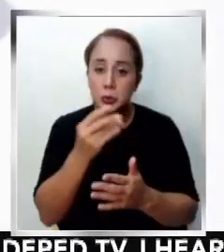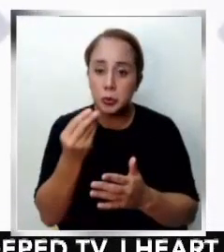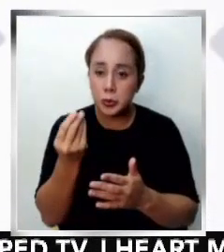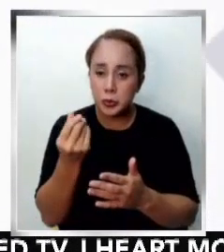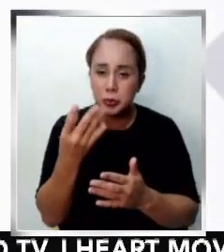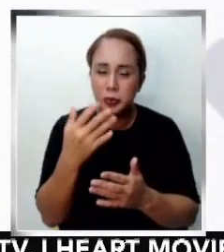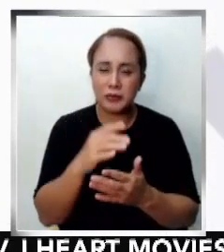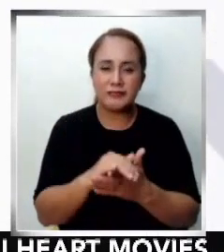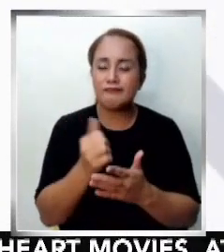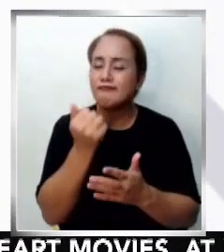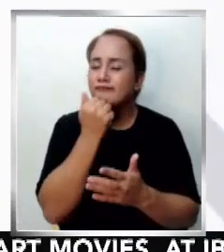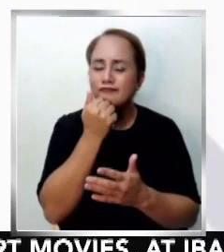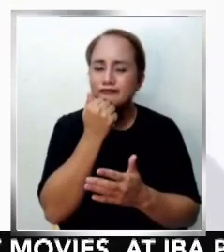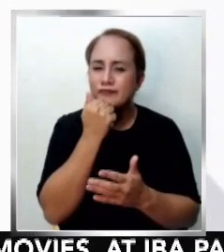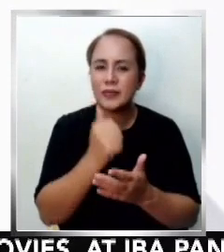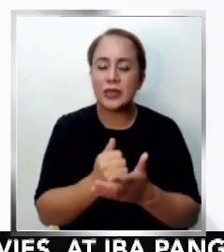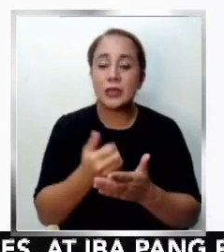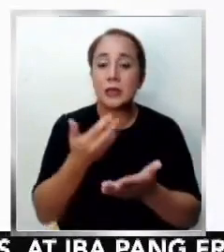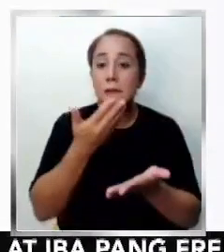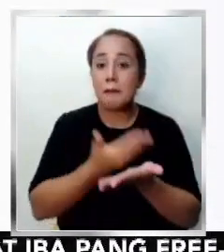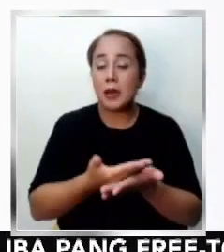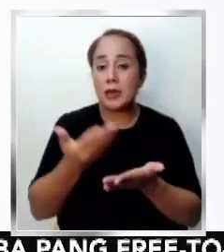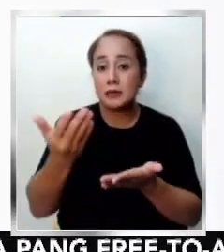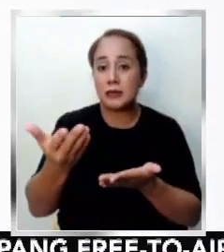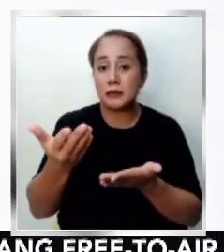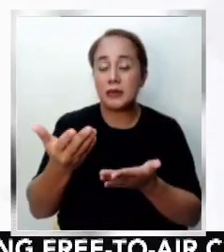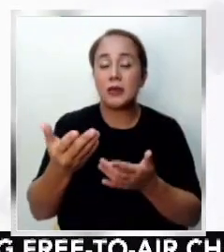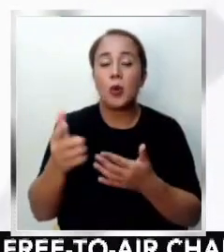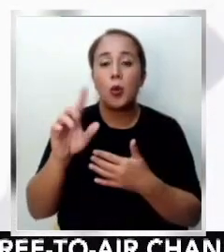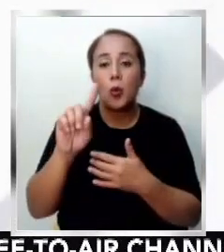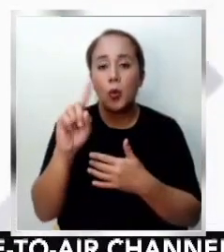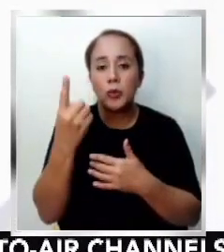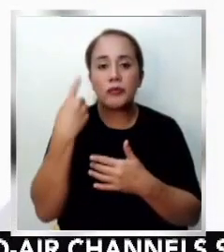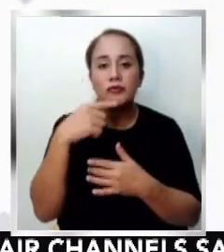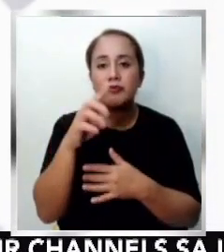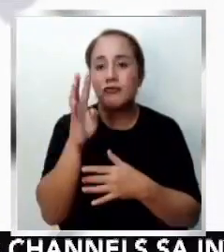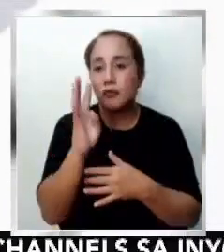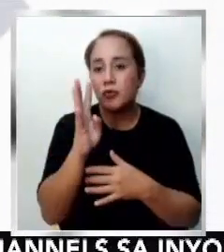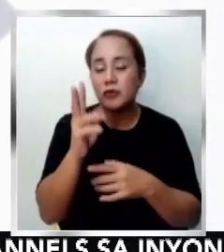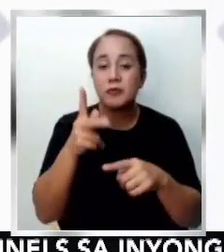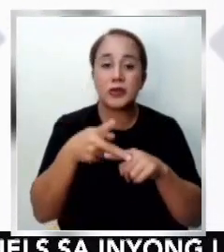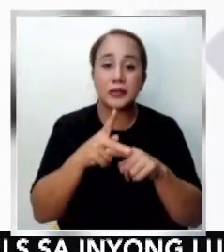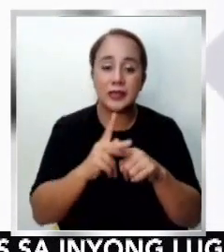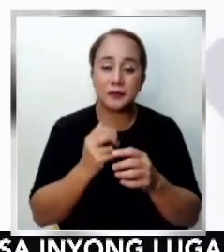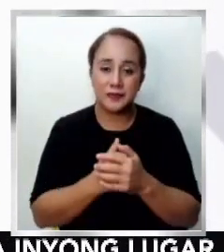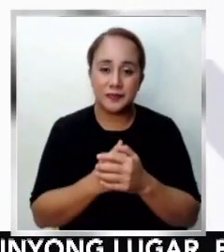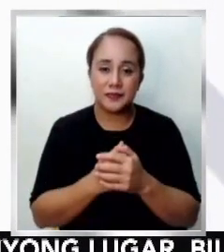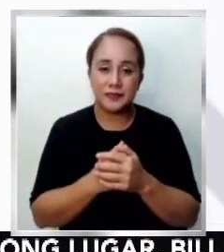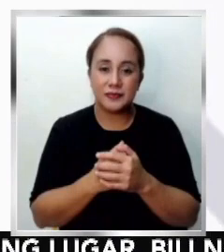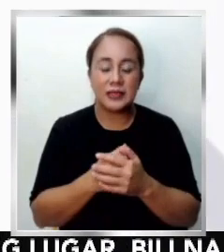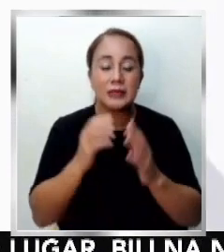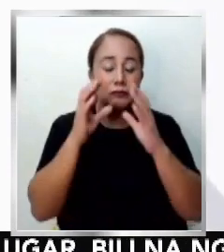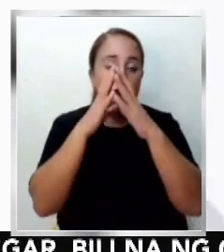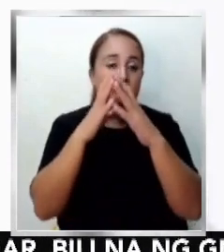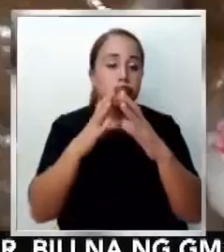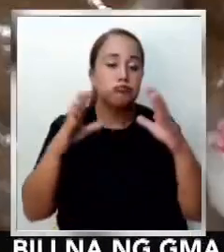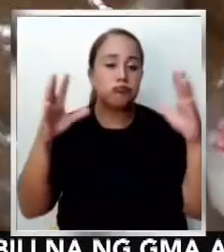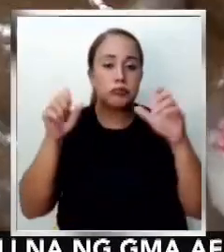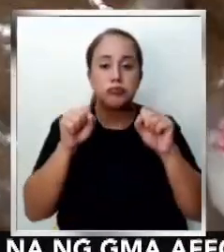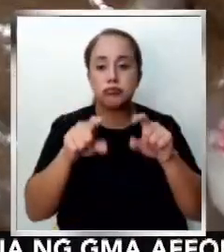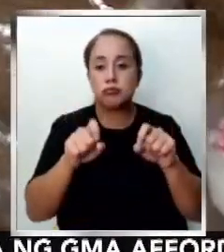pinakamali. Yung binibili sa amin is only 40 pesos per kilo. Imagine they're selling it at